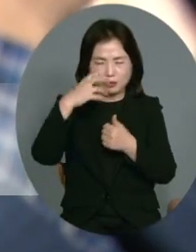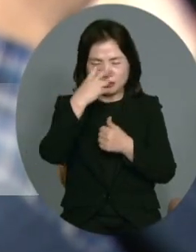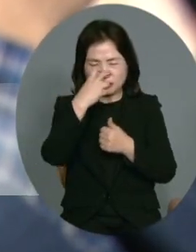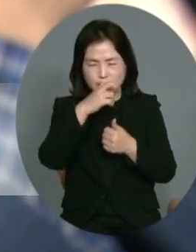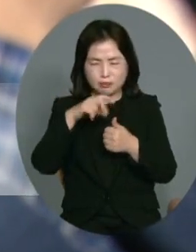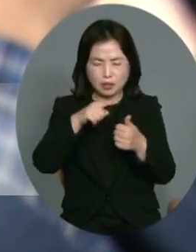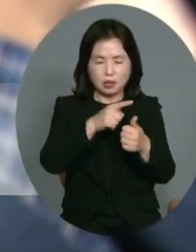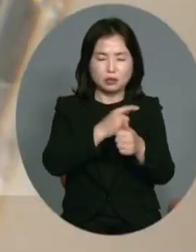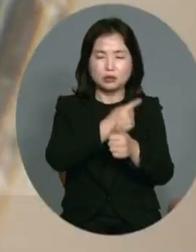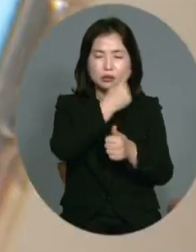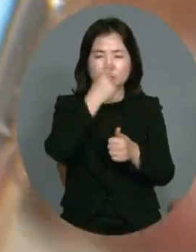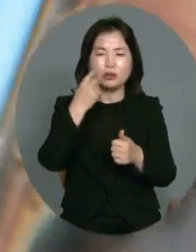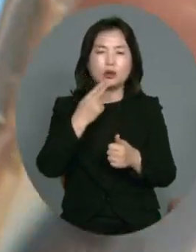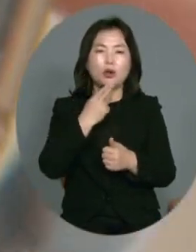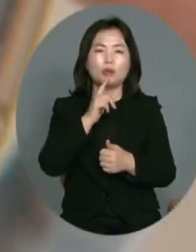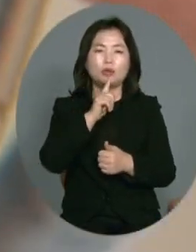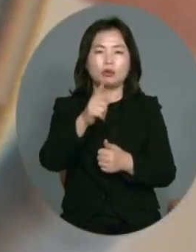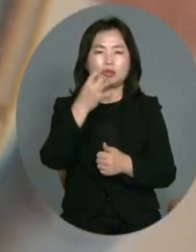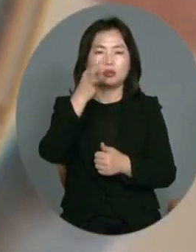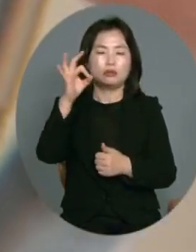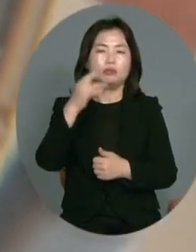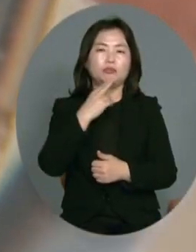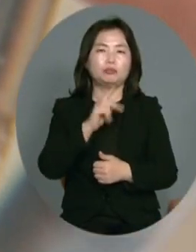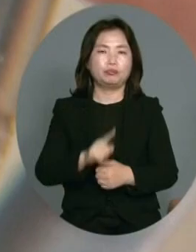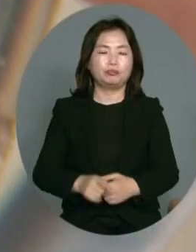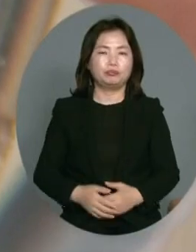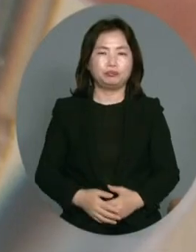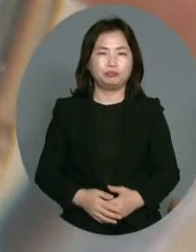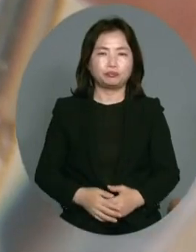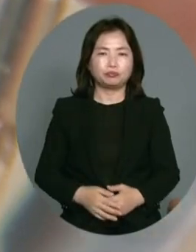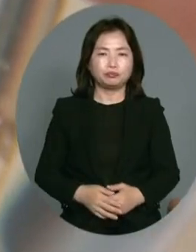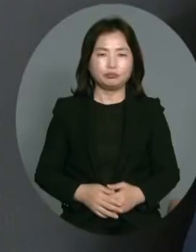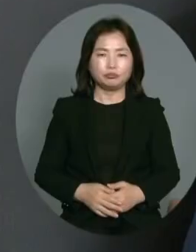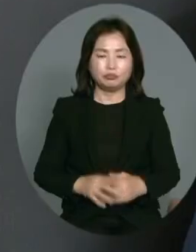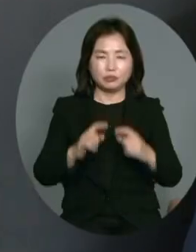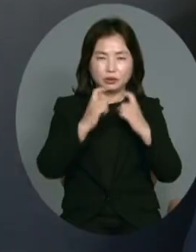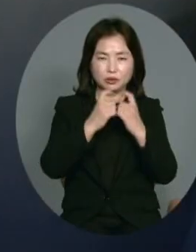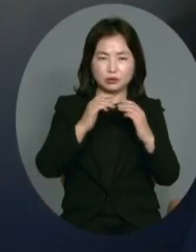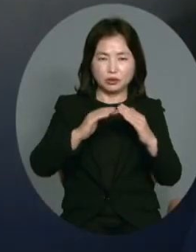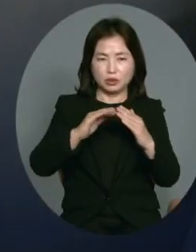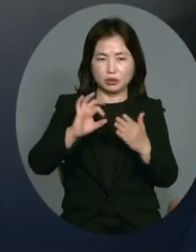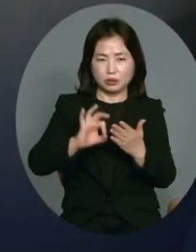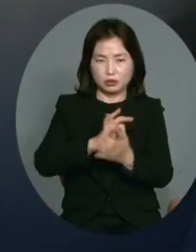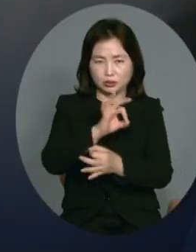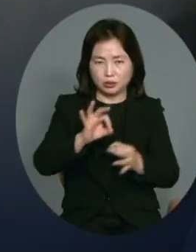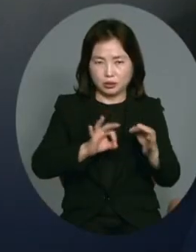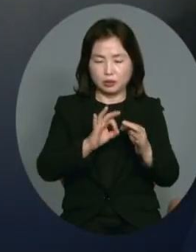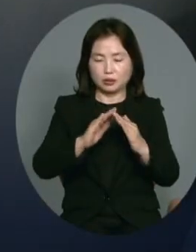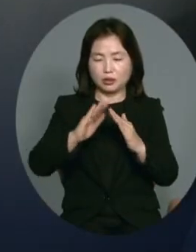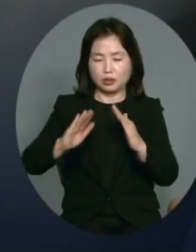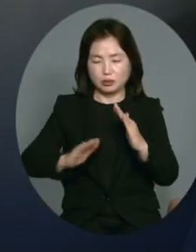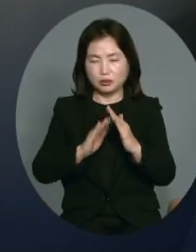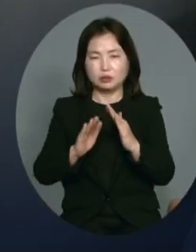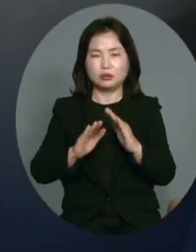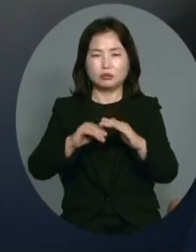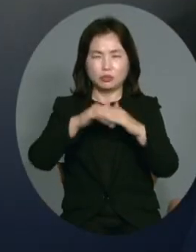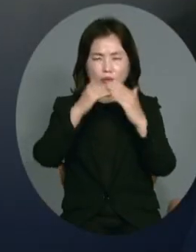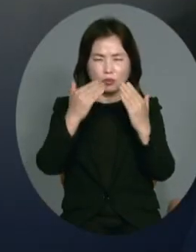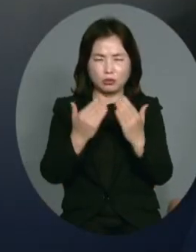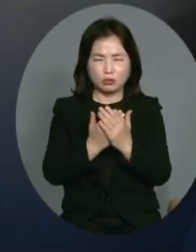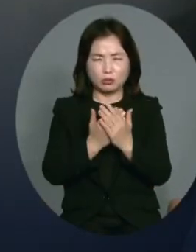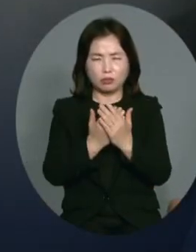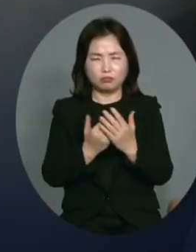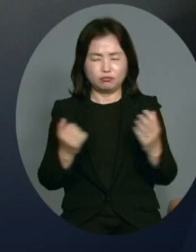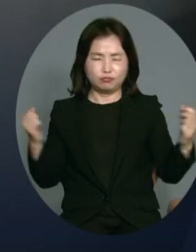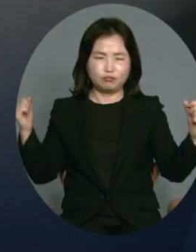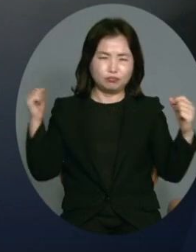탄압도 증거가 없다고 인정하지 않았습니다. 개인적으로 경제적으로 뭐 가정사 모든